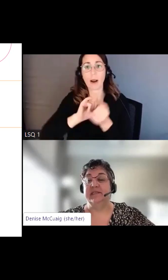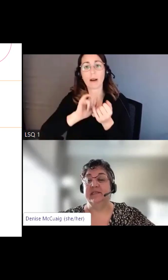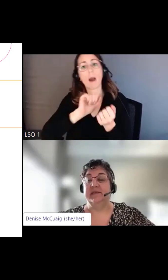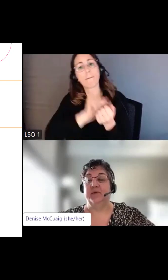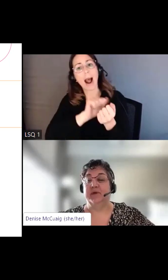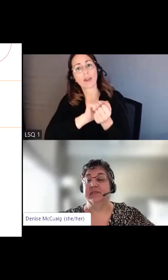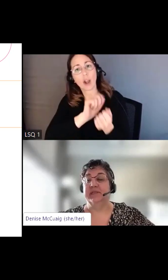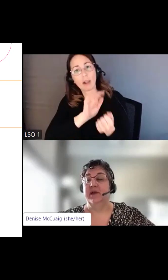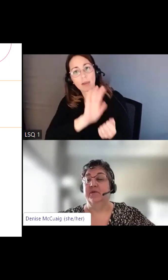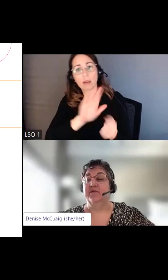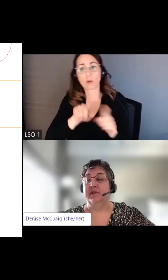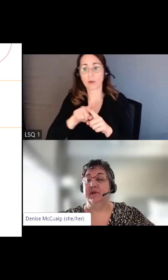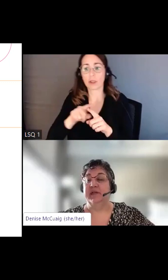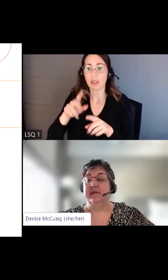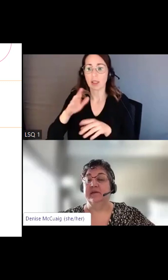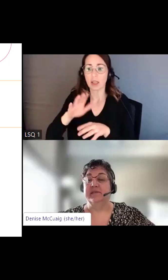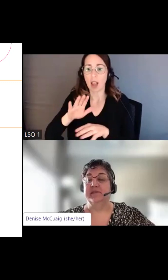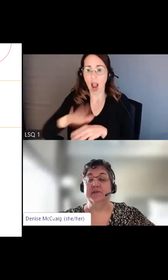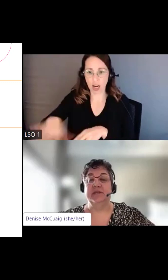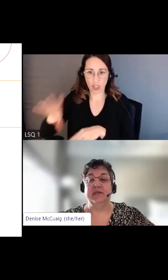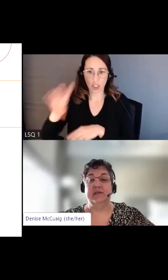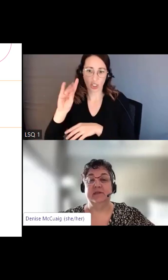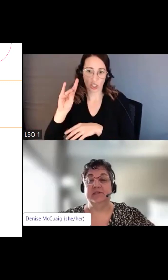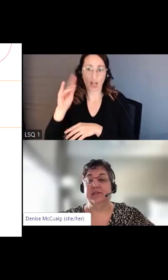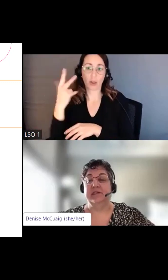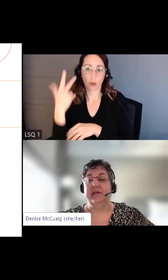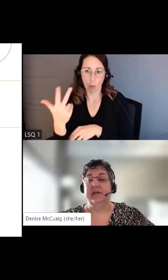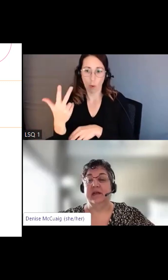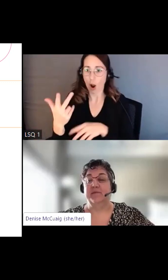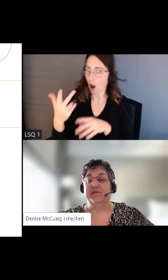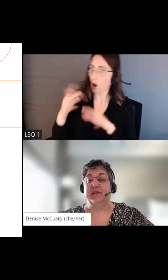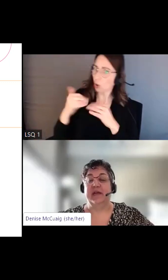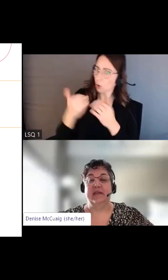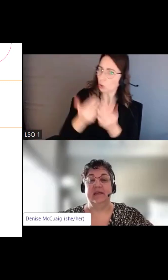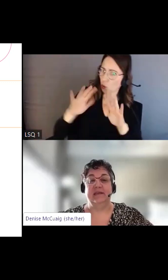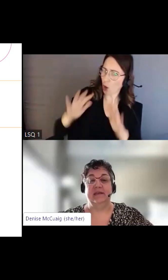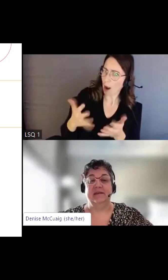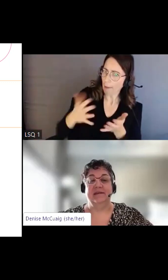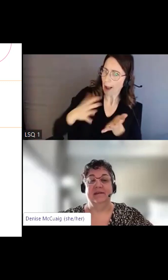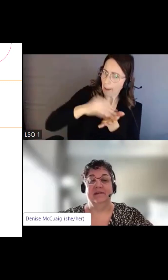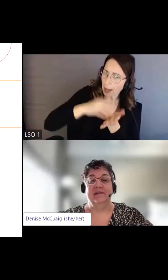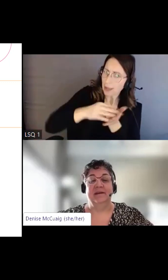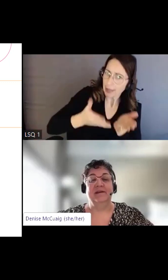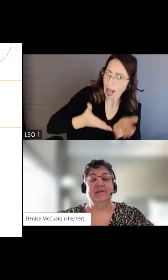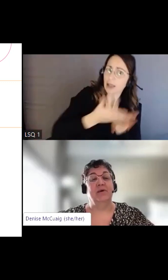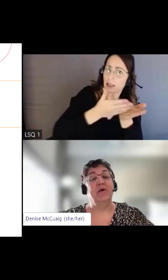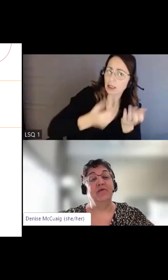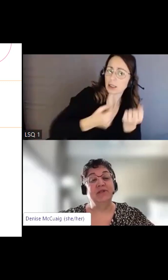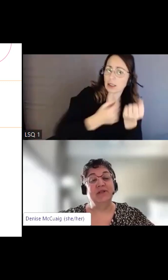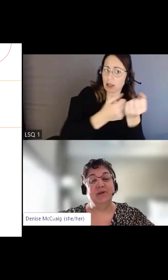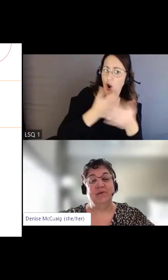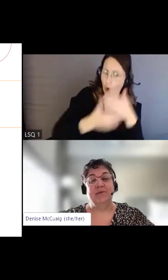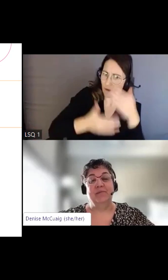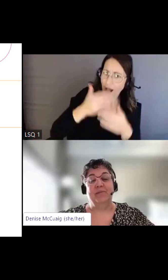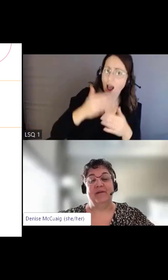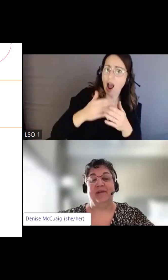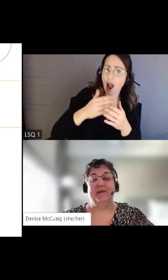pour l'apprentissage, l'inclusion sociale, le confort et la guérison. Alors voilà, je vous passe la parole donc, Bev et